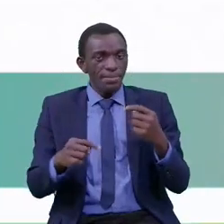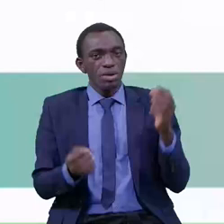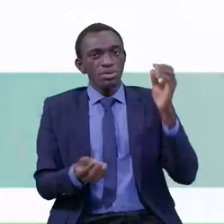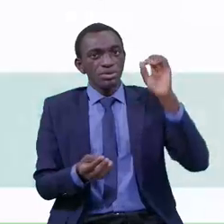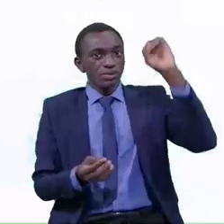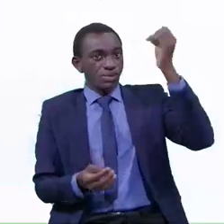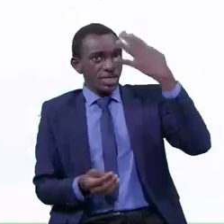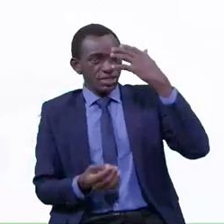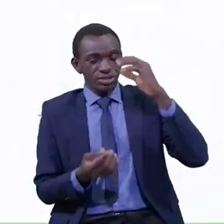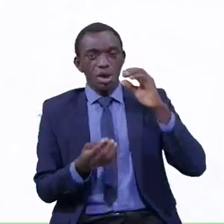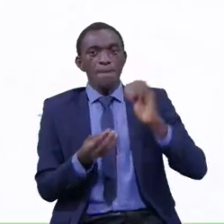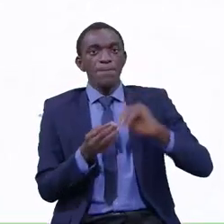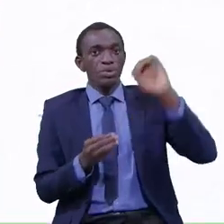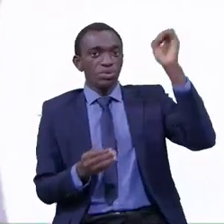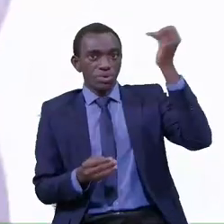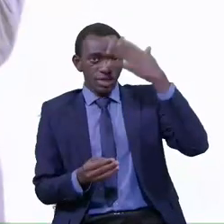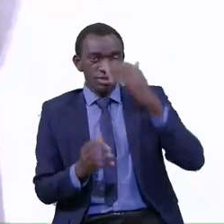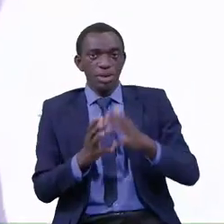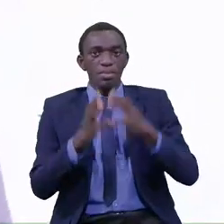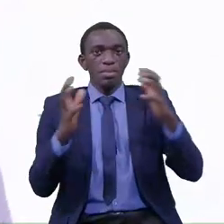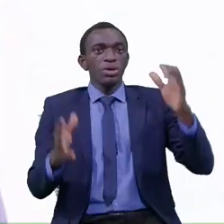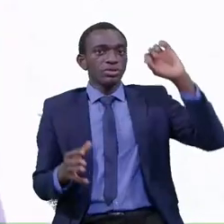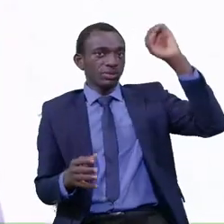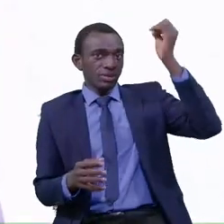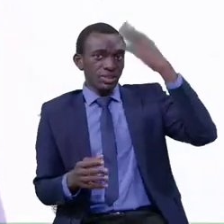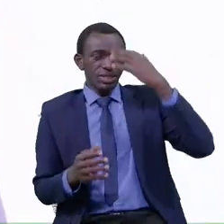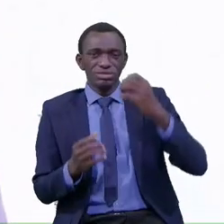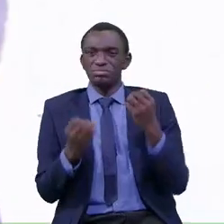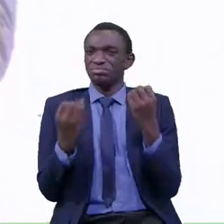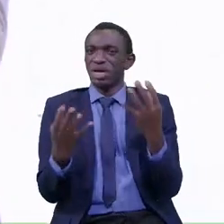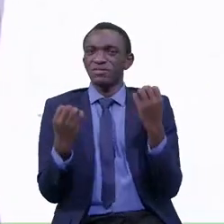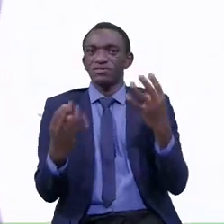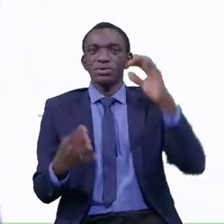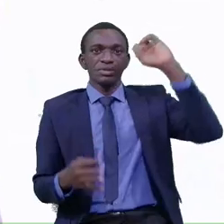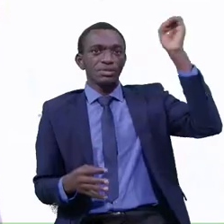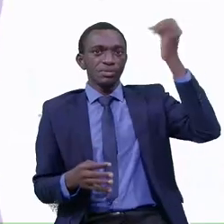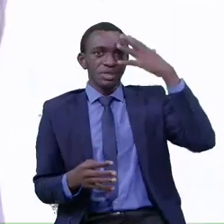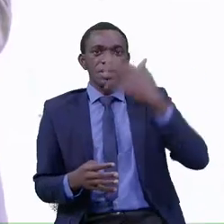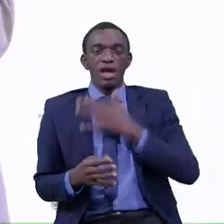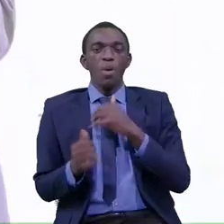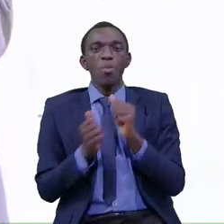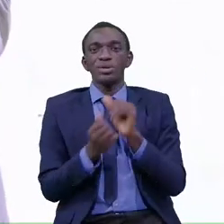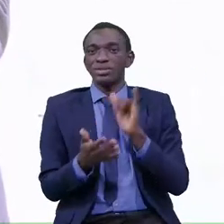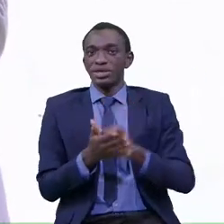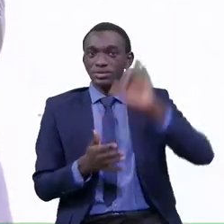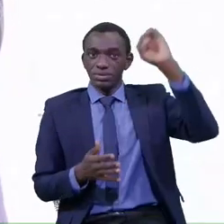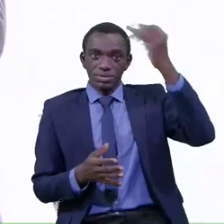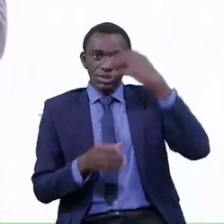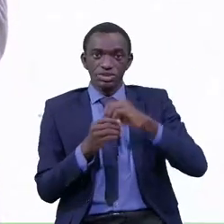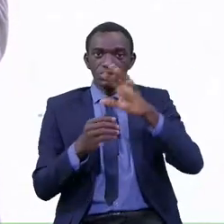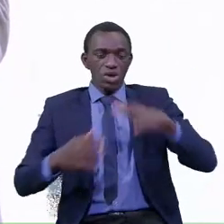Plus de grâce, grâce multiple. Avec cette grâce dans ta vie,